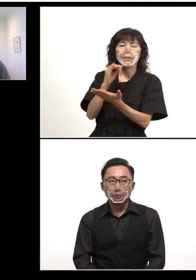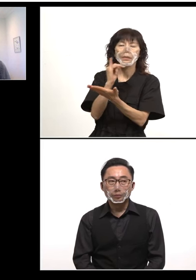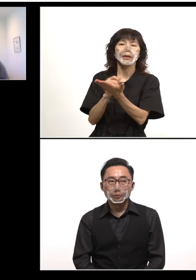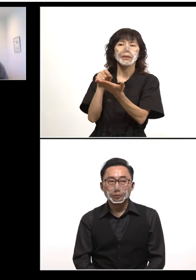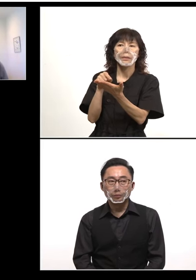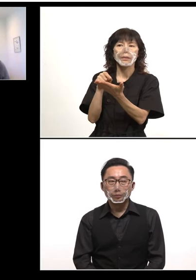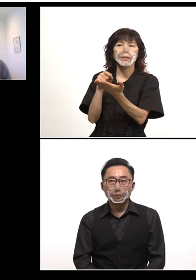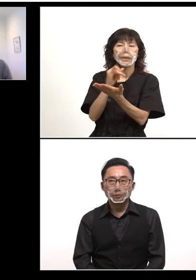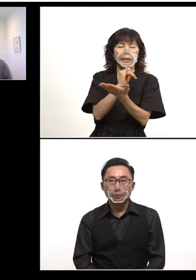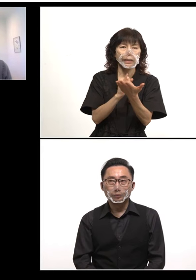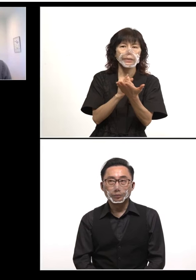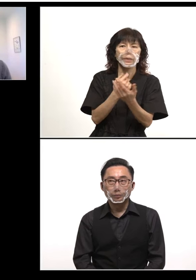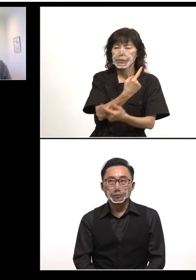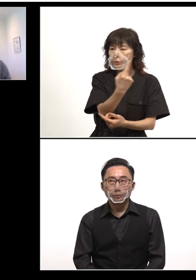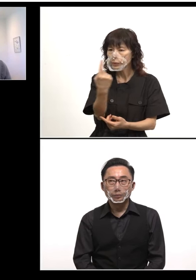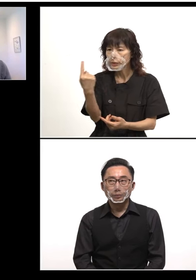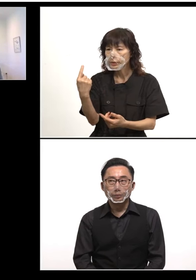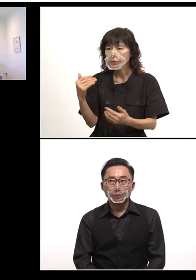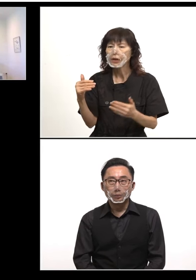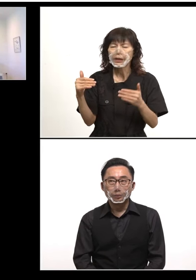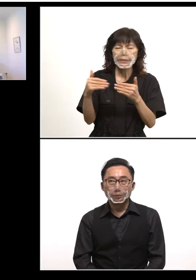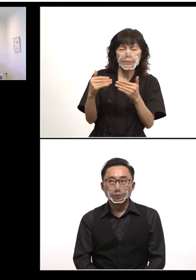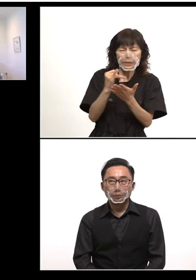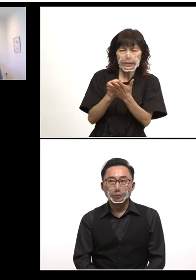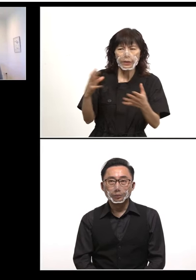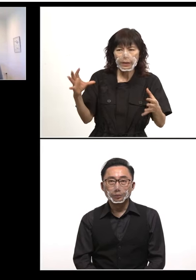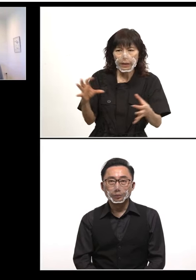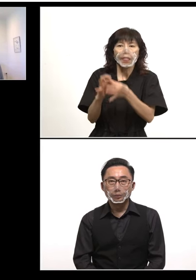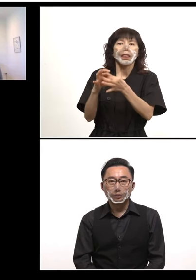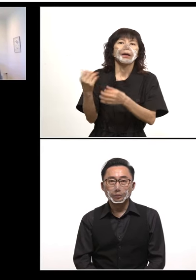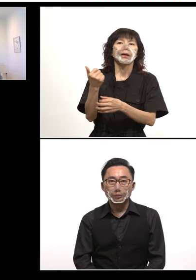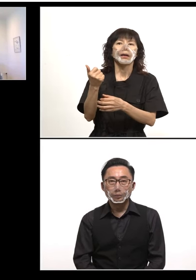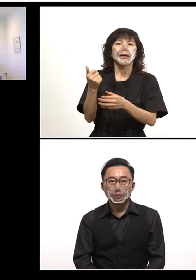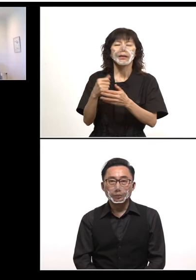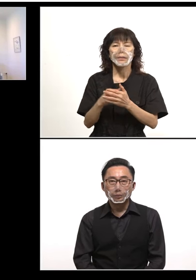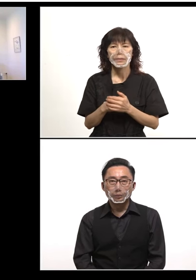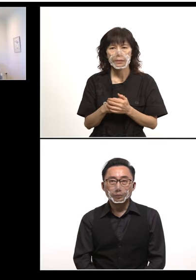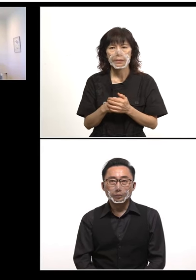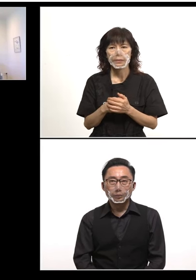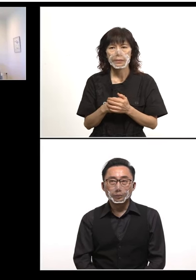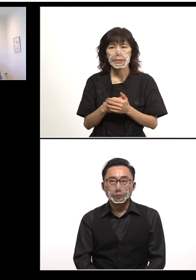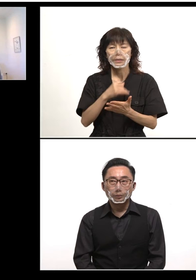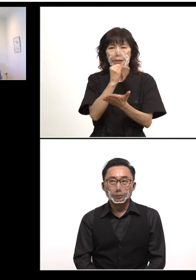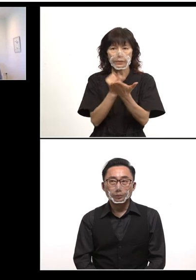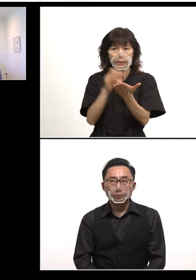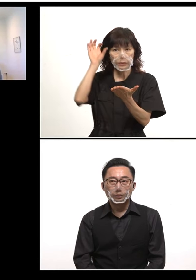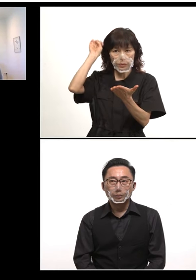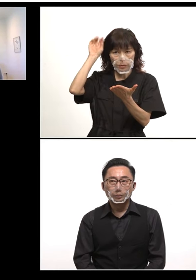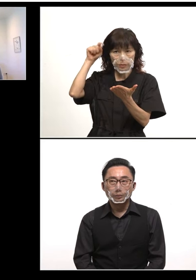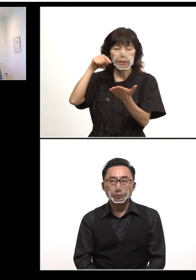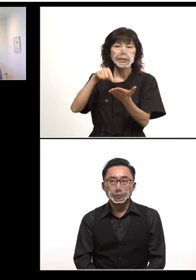術碰到藝術，即係大家互相去接觸到嘅話咧，其實因為藝術嘅創作而